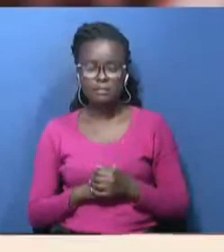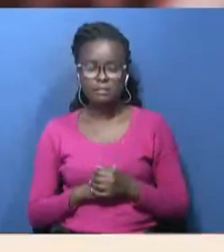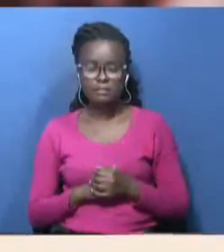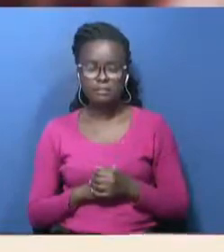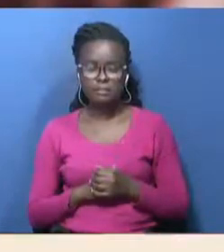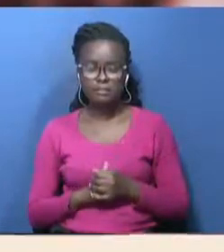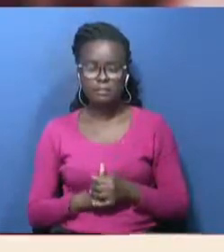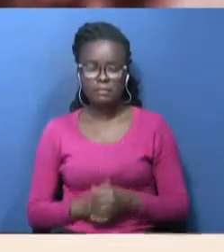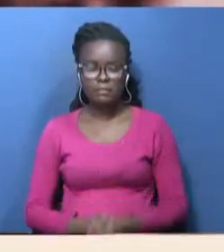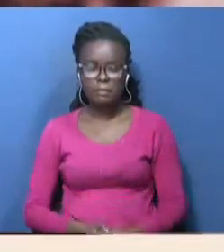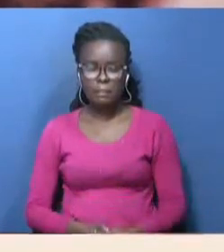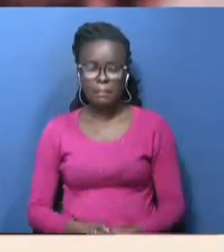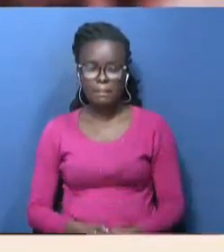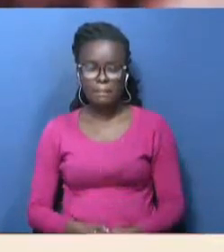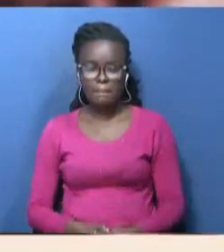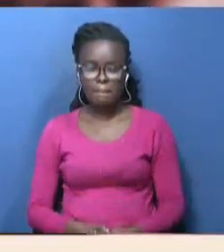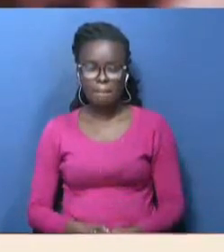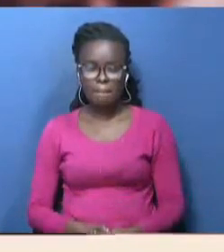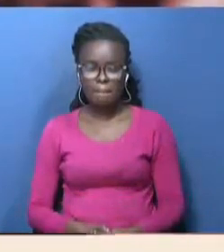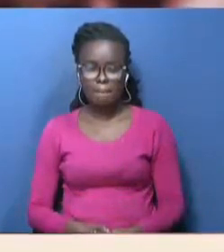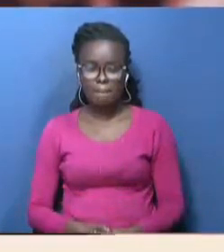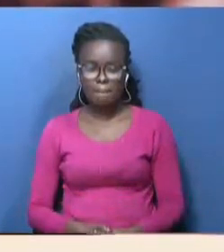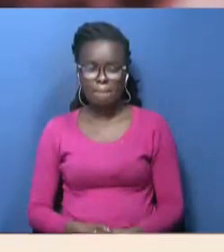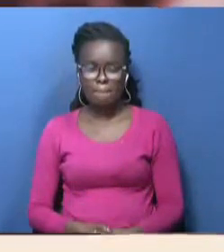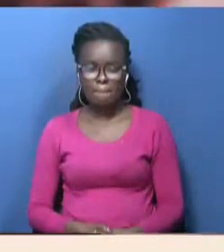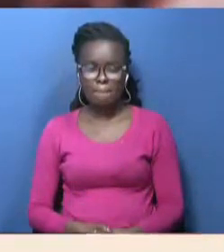wa Kenya.